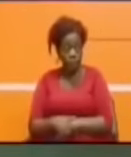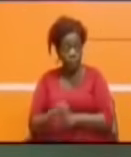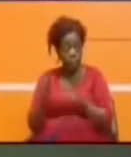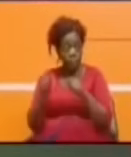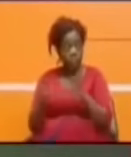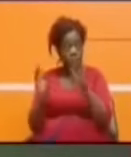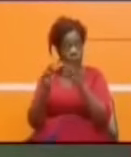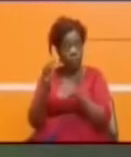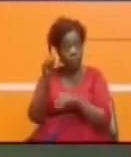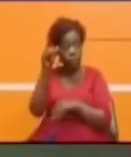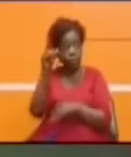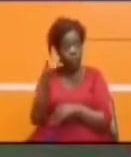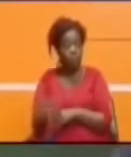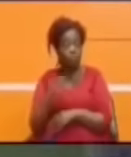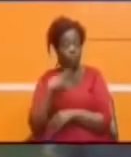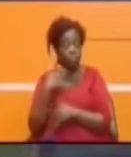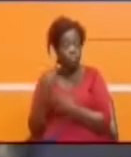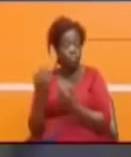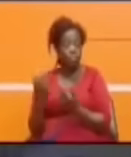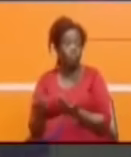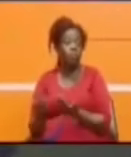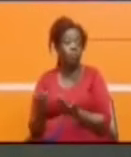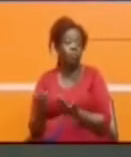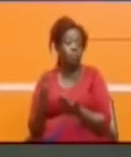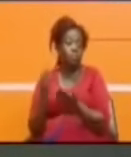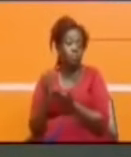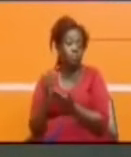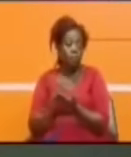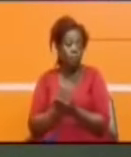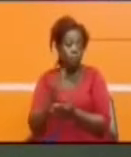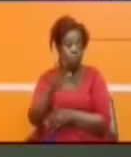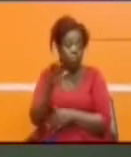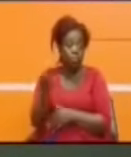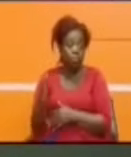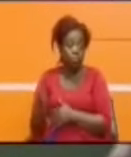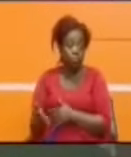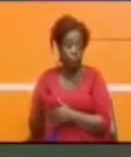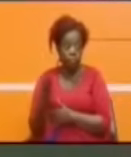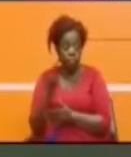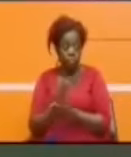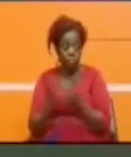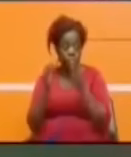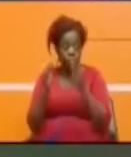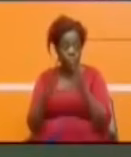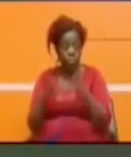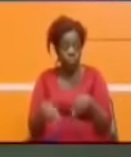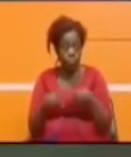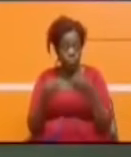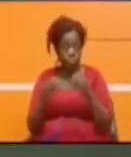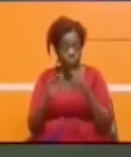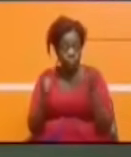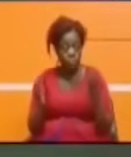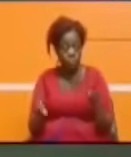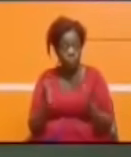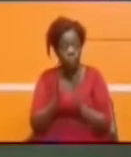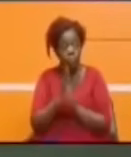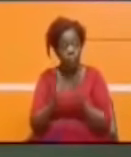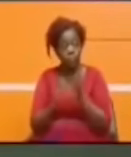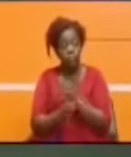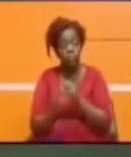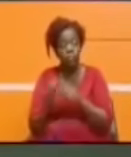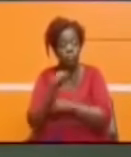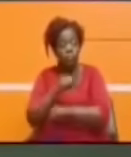omu aba aguyayaanira gujye wuwe bwe baba mu kitundu baba kushebayiriza community bazimba